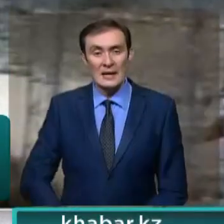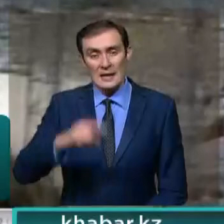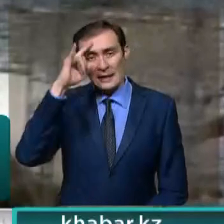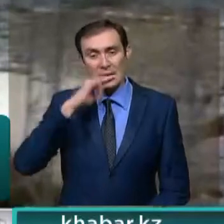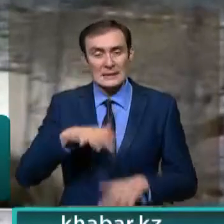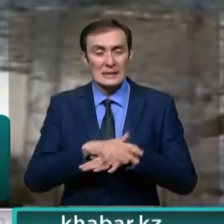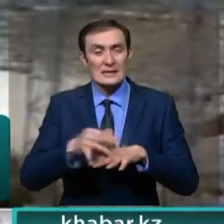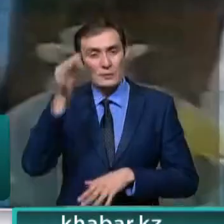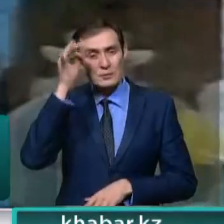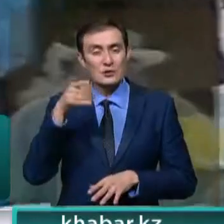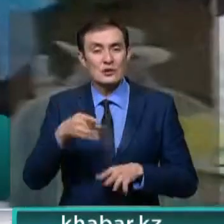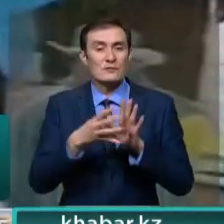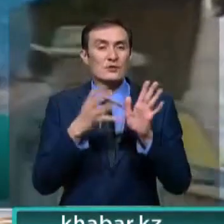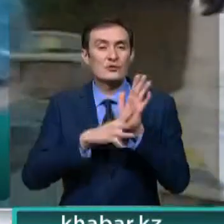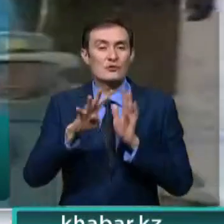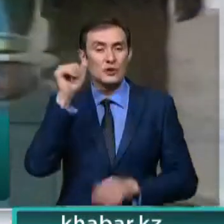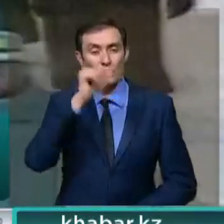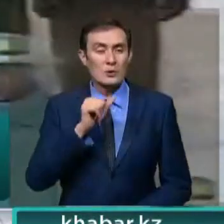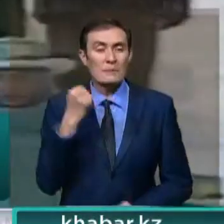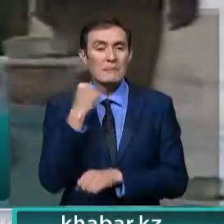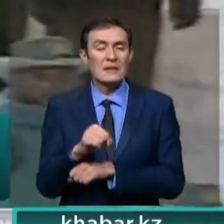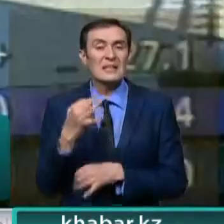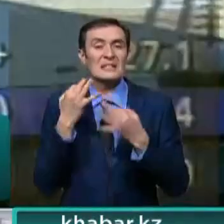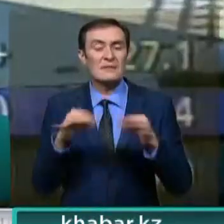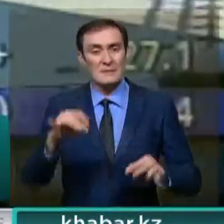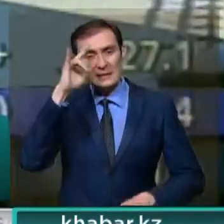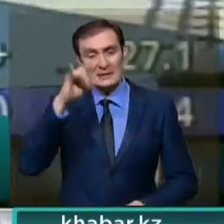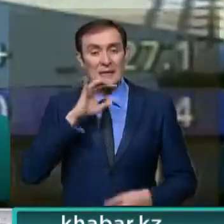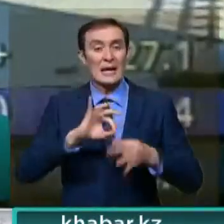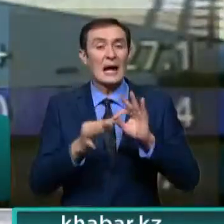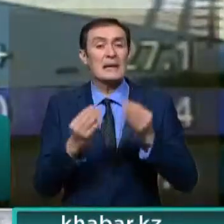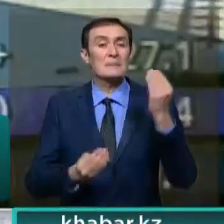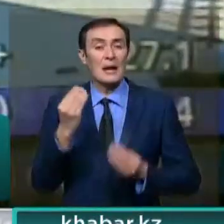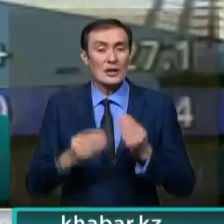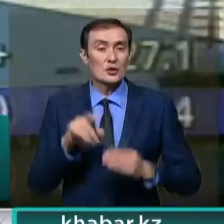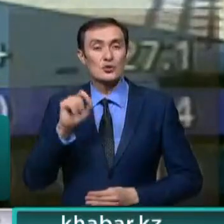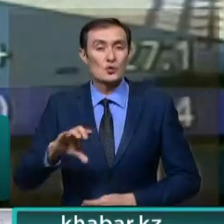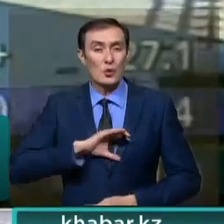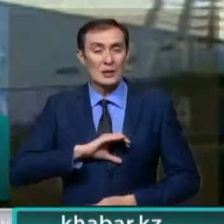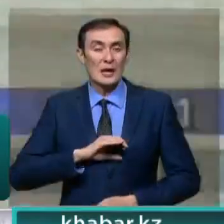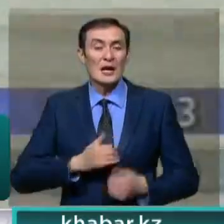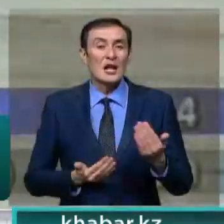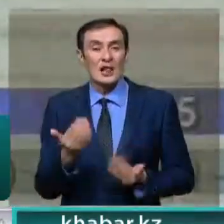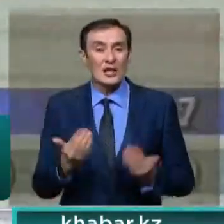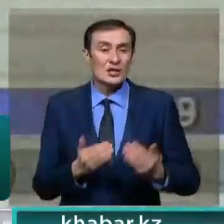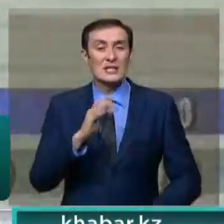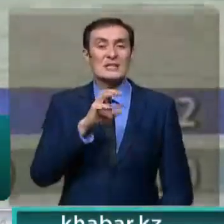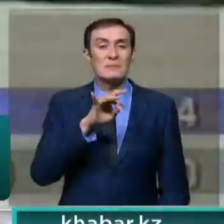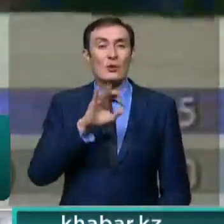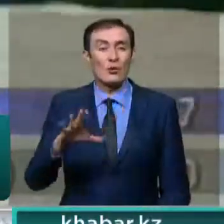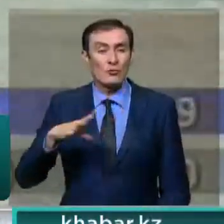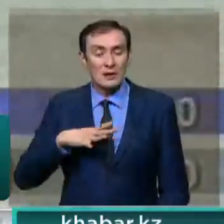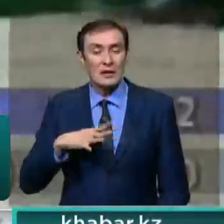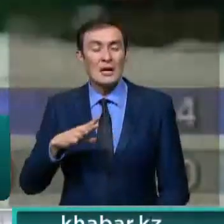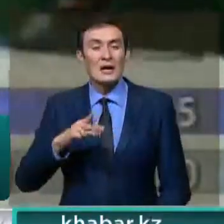Казахстанцы помнят 94-й еще и как год первой победы независимого Казахстана на Олимпиаде. Золото принес лыжник Владимир Смирнов.